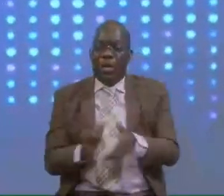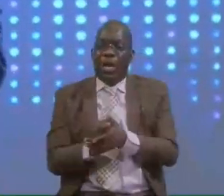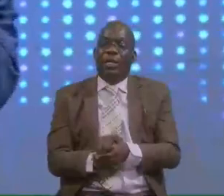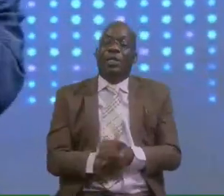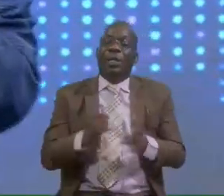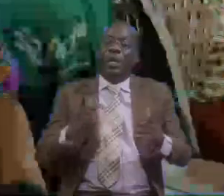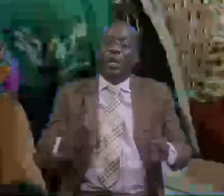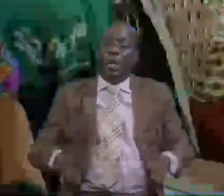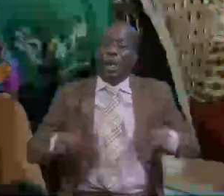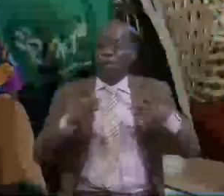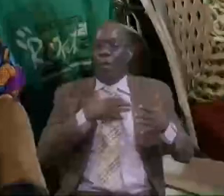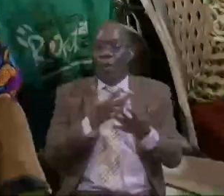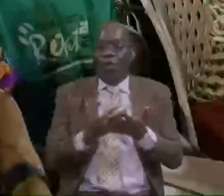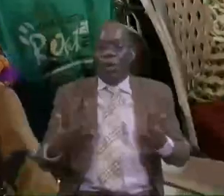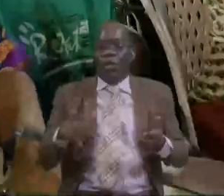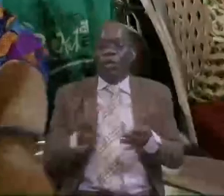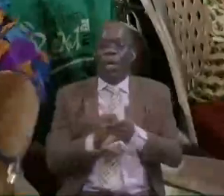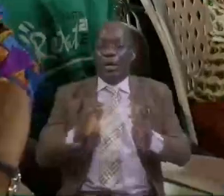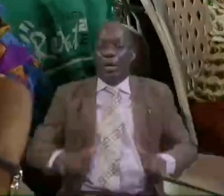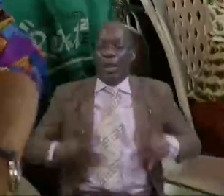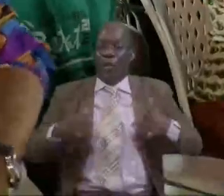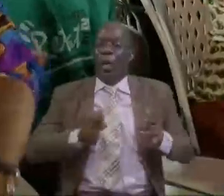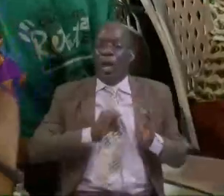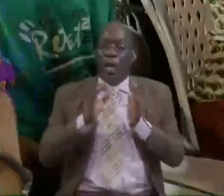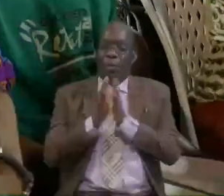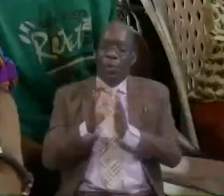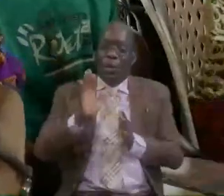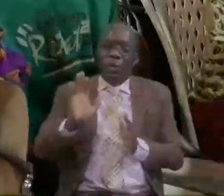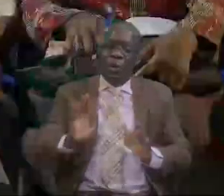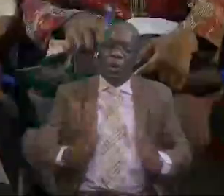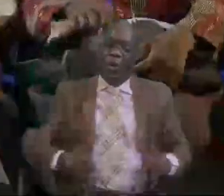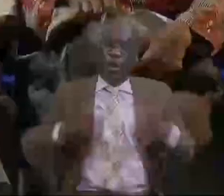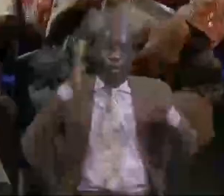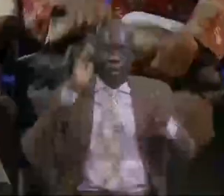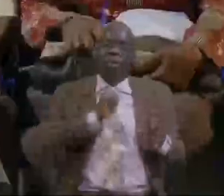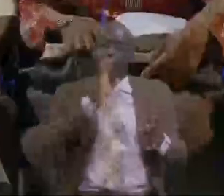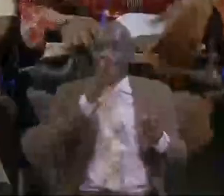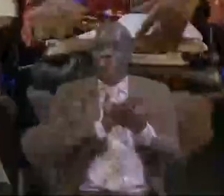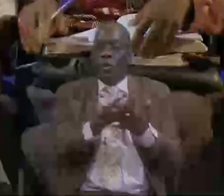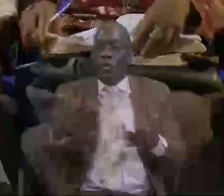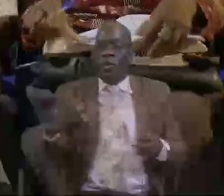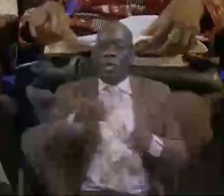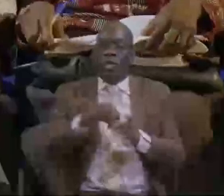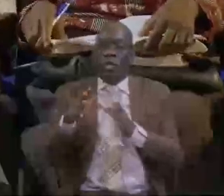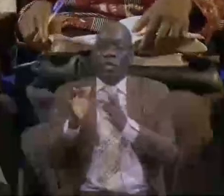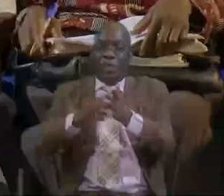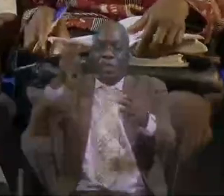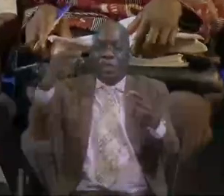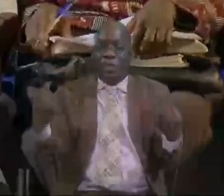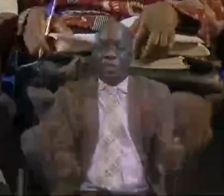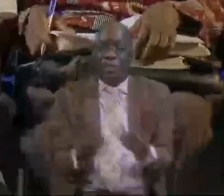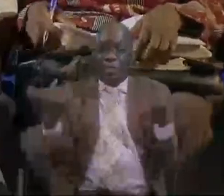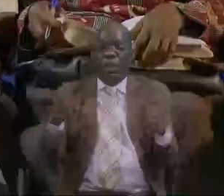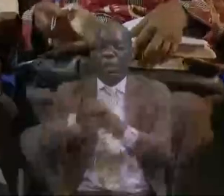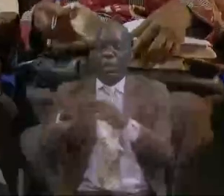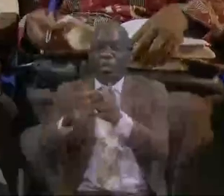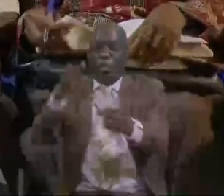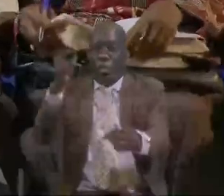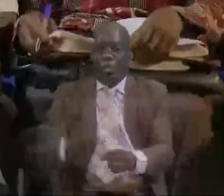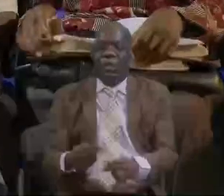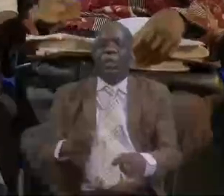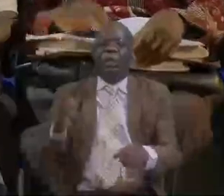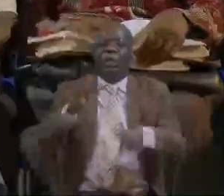et gâche cette vie. Je prie que ta vie ne soit pas gâchée dans le péché. Donnez-moi un grand